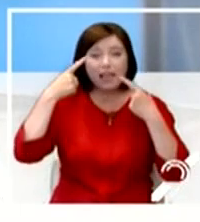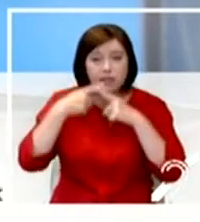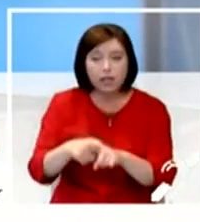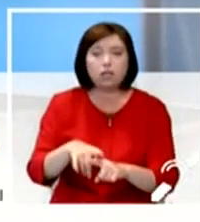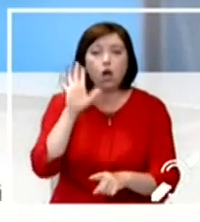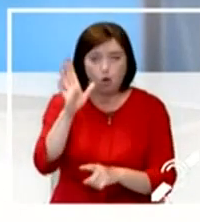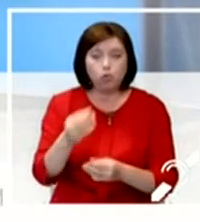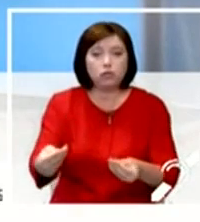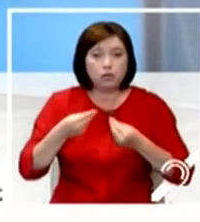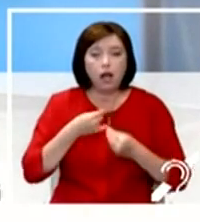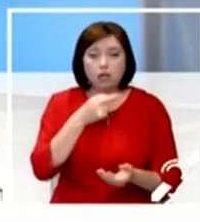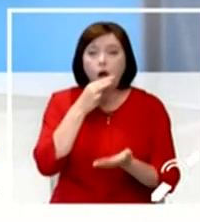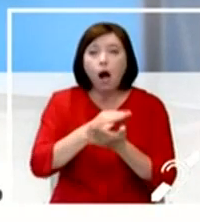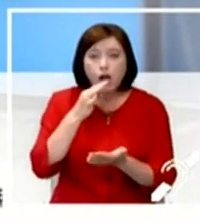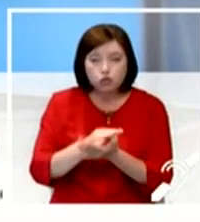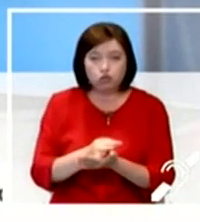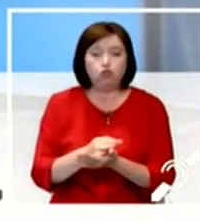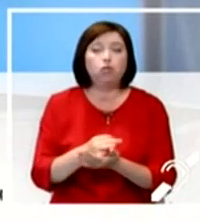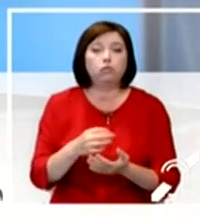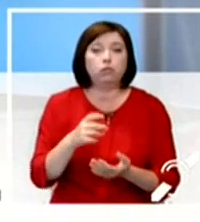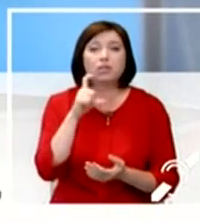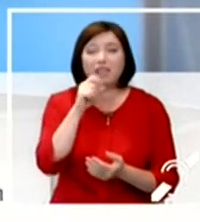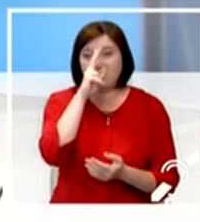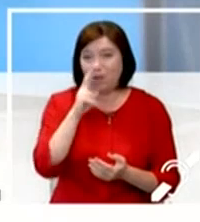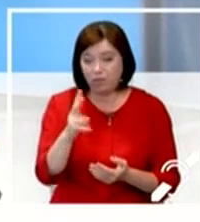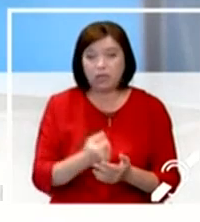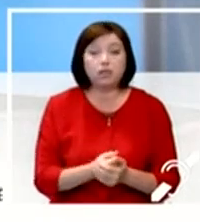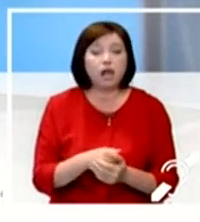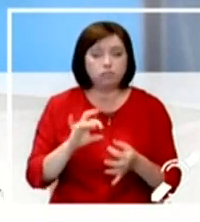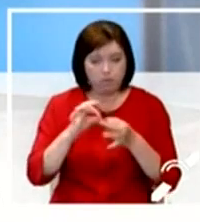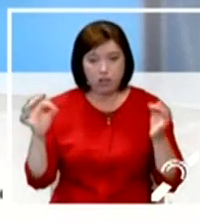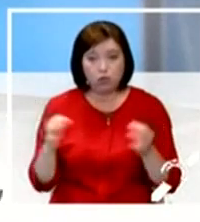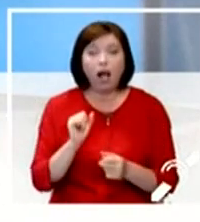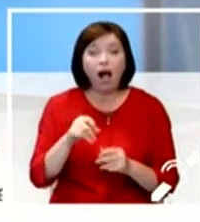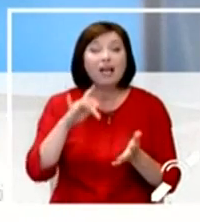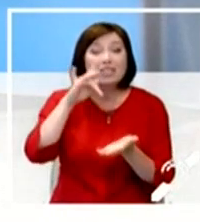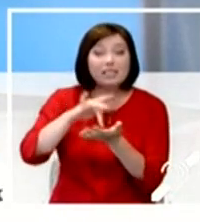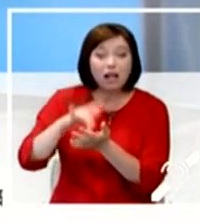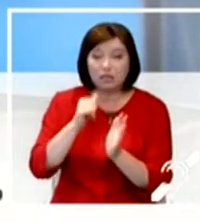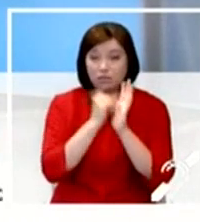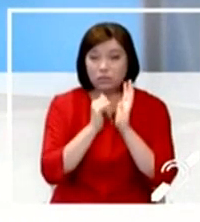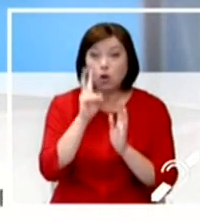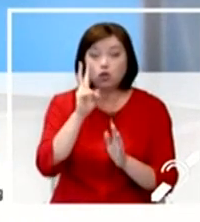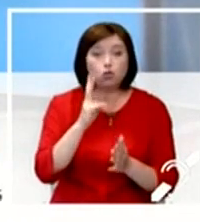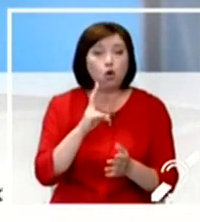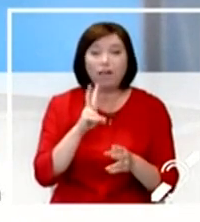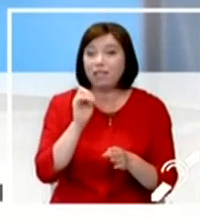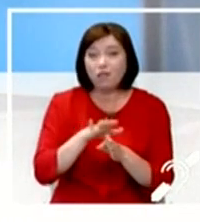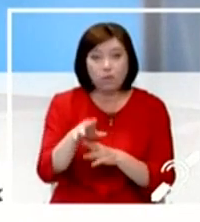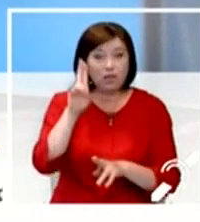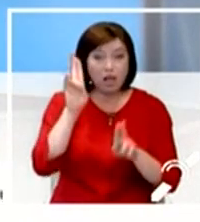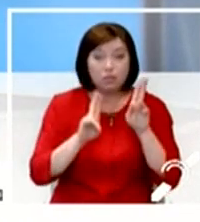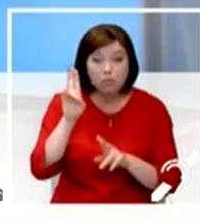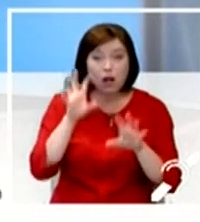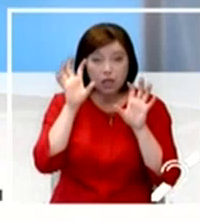va prezenta, după efectuarea controalelor, un raport detaliat, iar stațiile de alimentare care funcționează fără respectarea legii